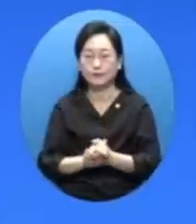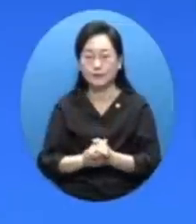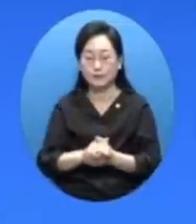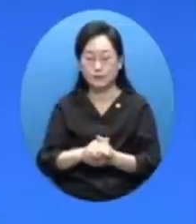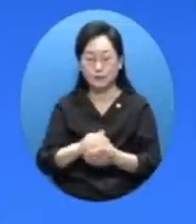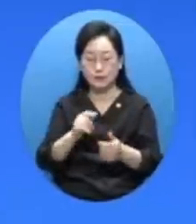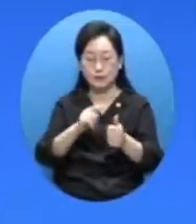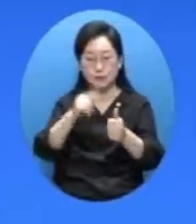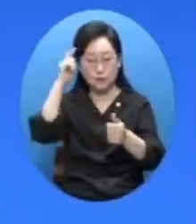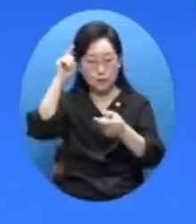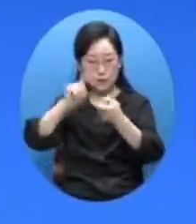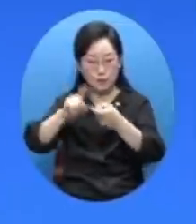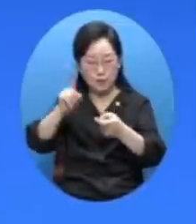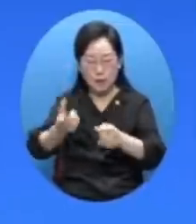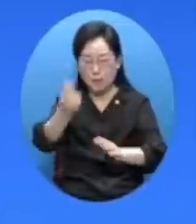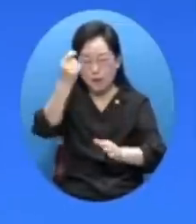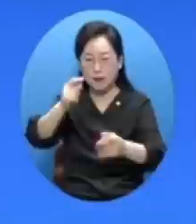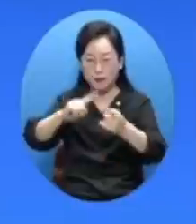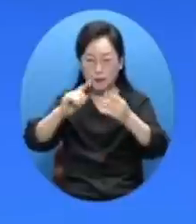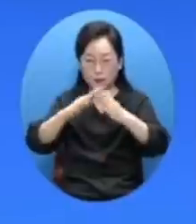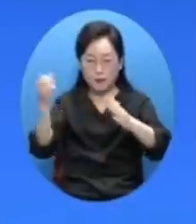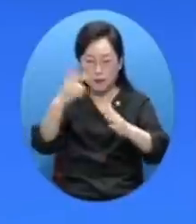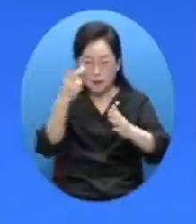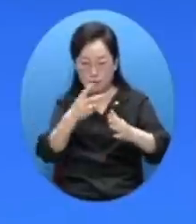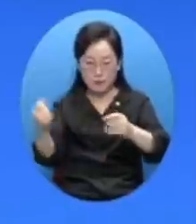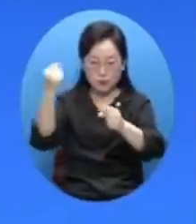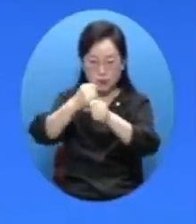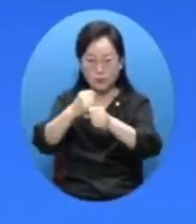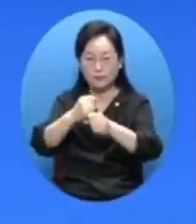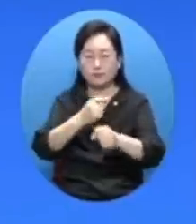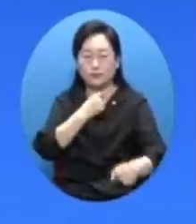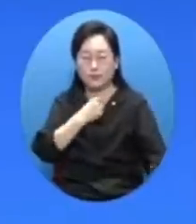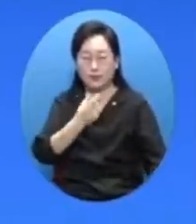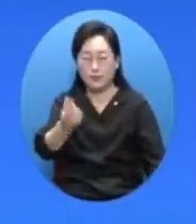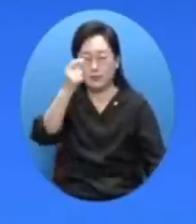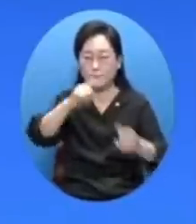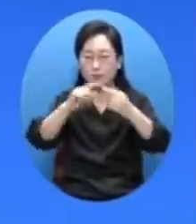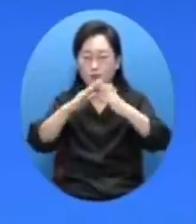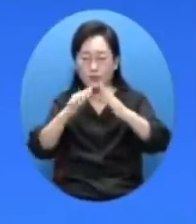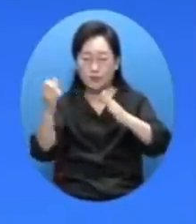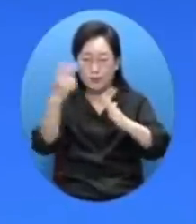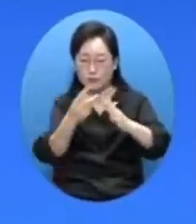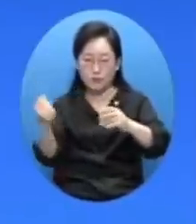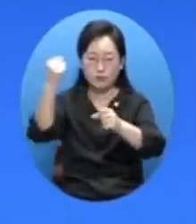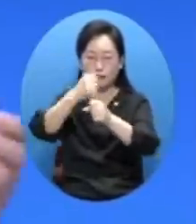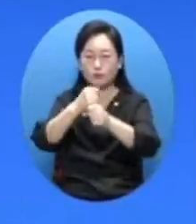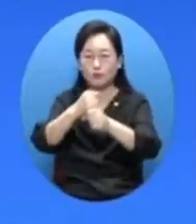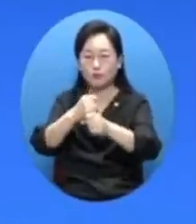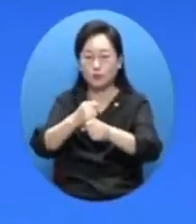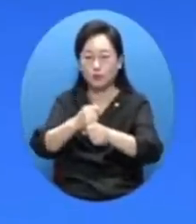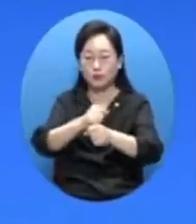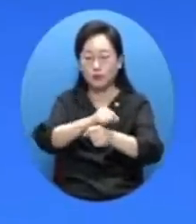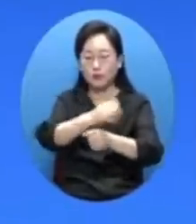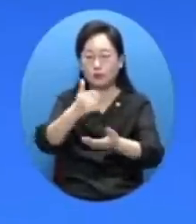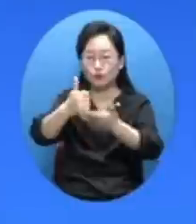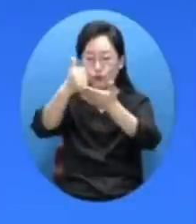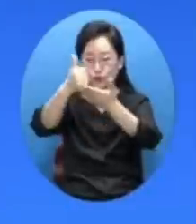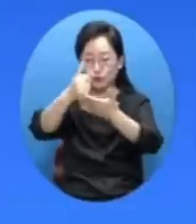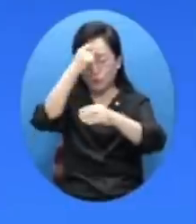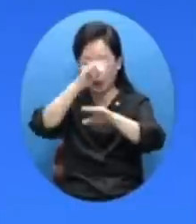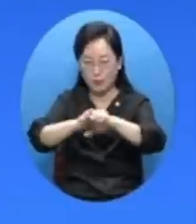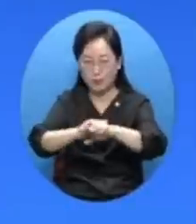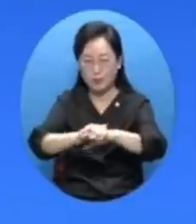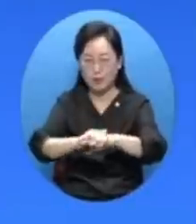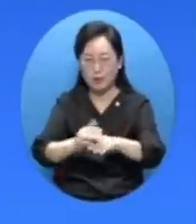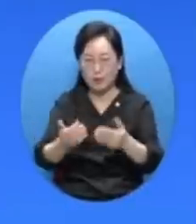관심은 빨리 교회를 다시 재건축 해야 되겠다 빨리 교회를 건축에서 우리가 주님 앞에 예배드리는